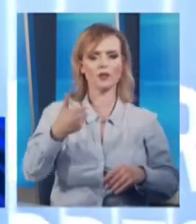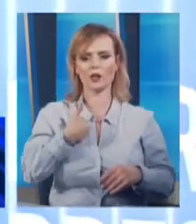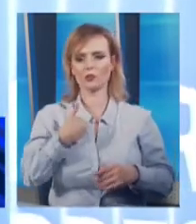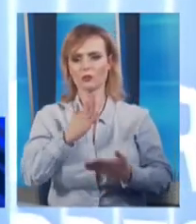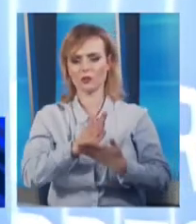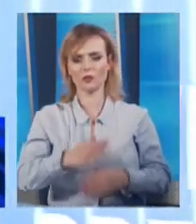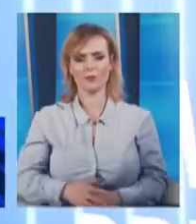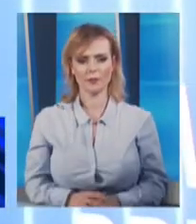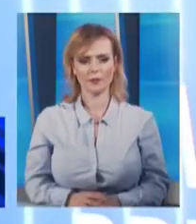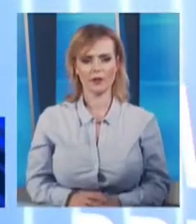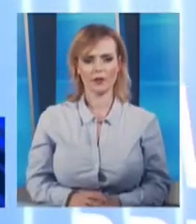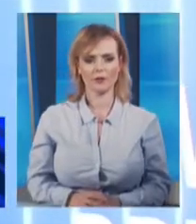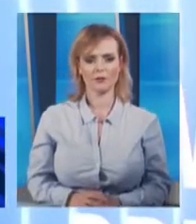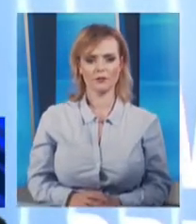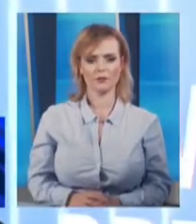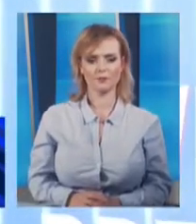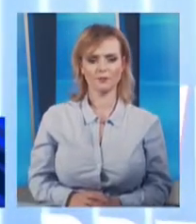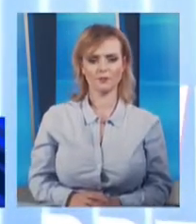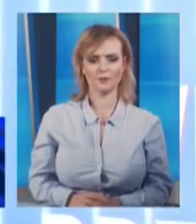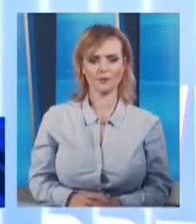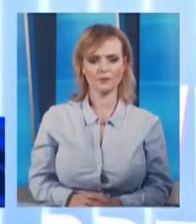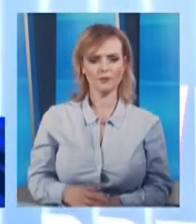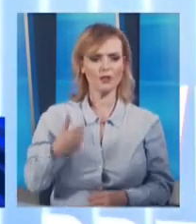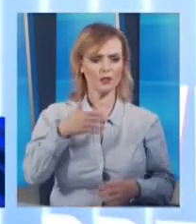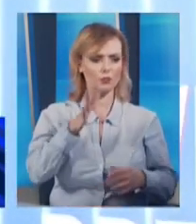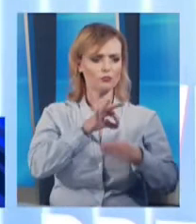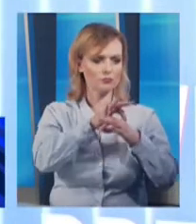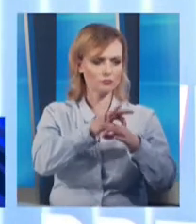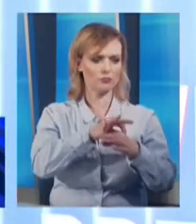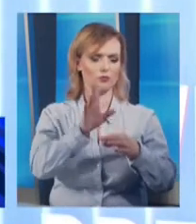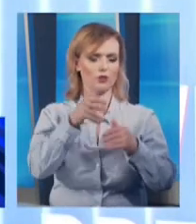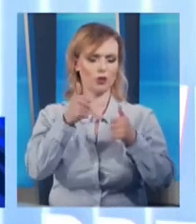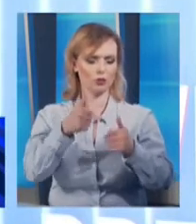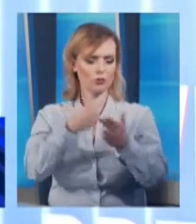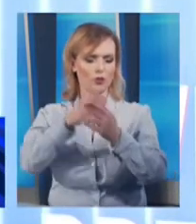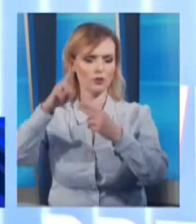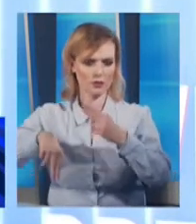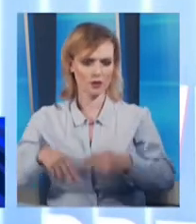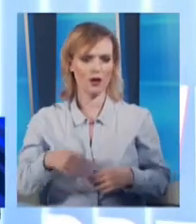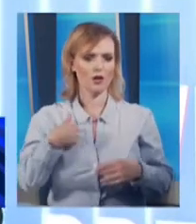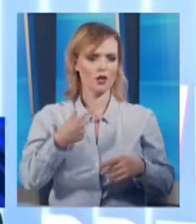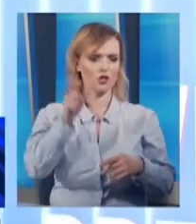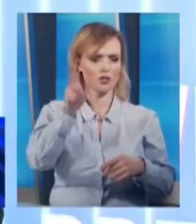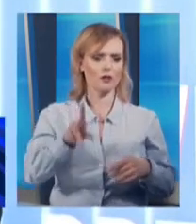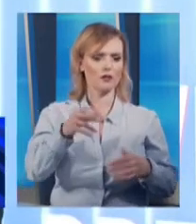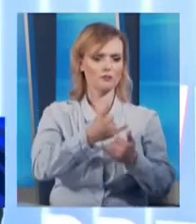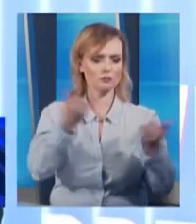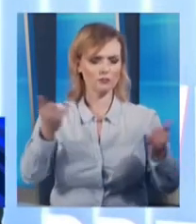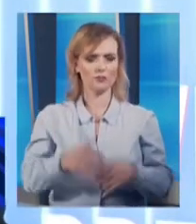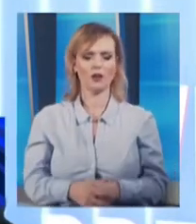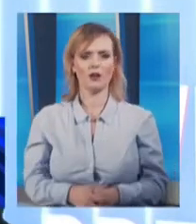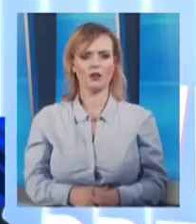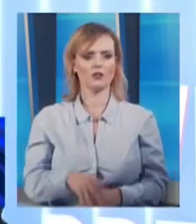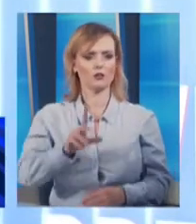sunt adeptul lucrului bine făcut și dus până la capăt. Sunt omul care oferă certitudini, nu sunt